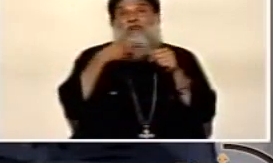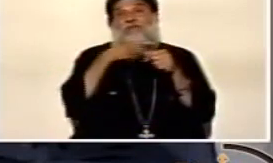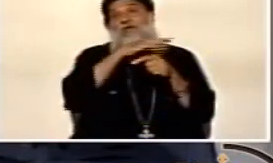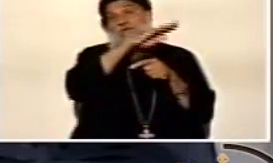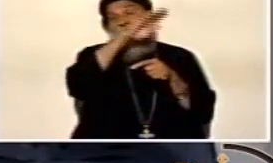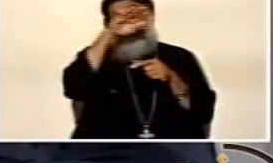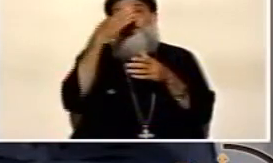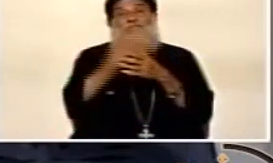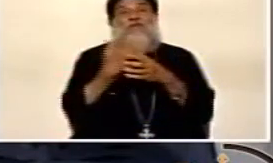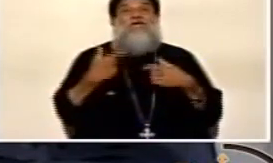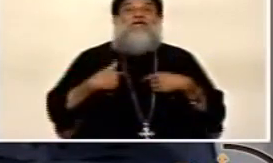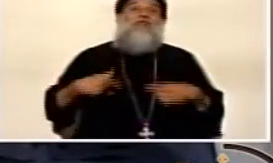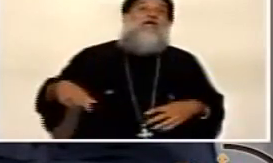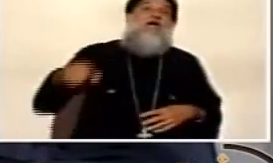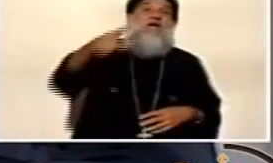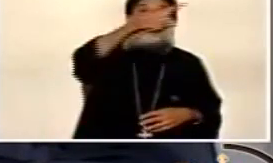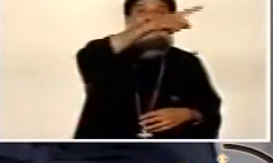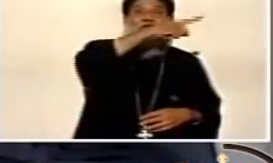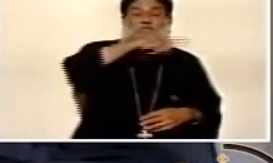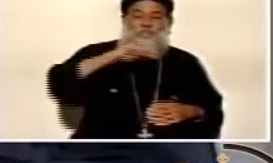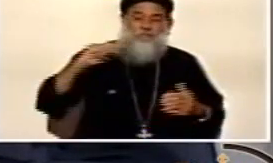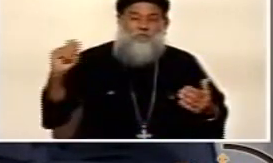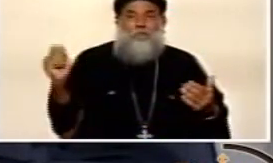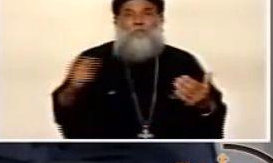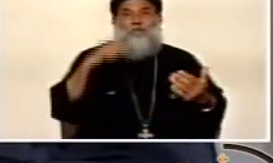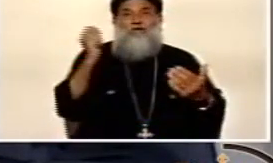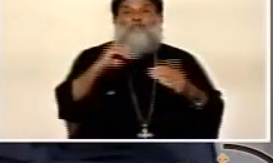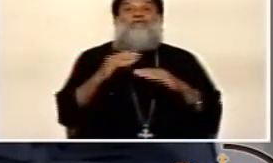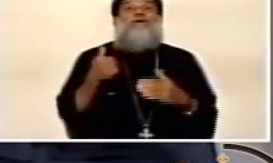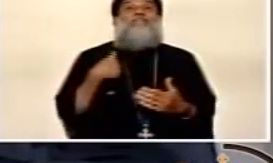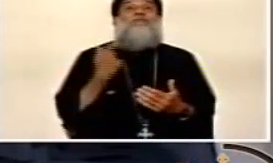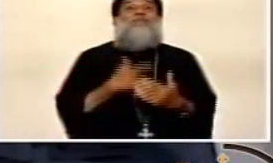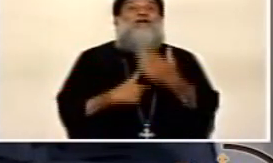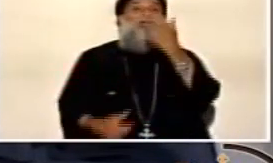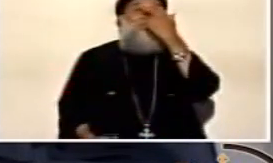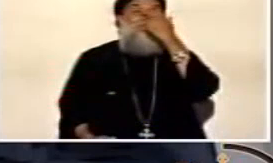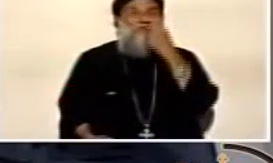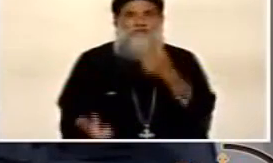أجلنا أنه من أجلنا مكتوب، لأنه ينبغي